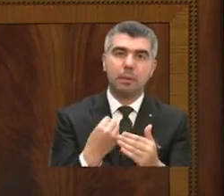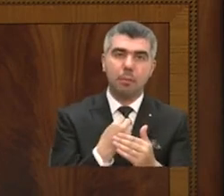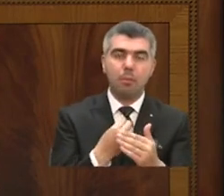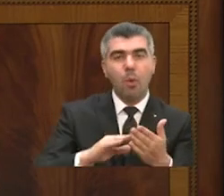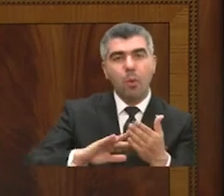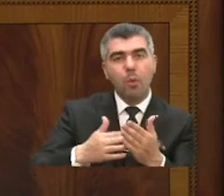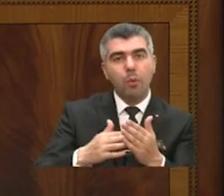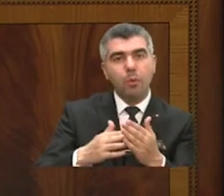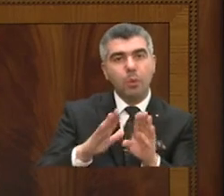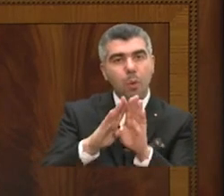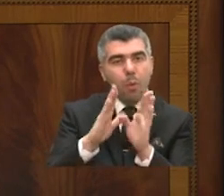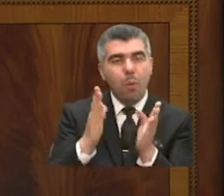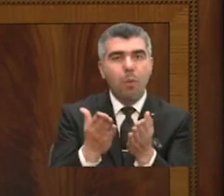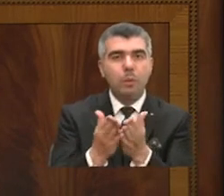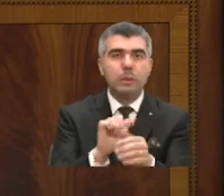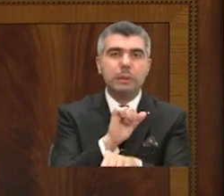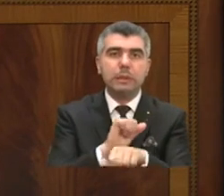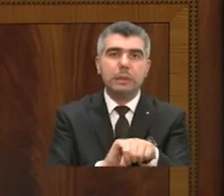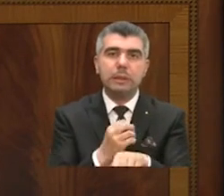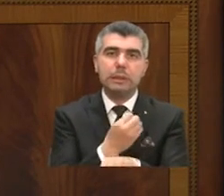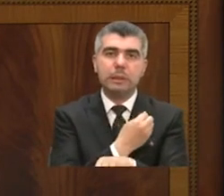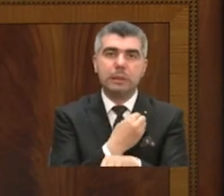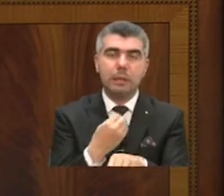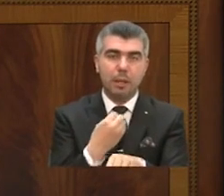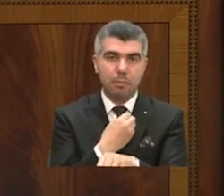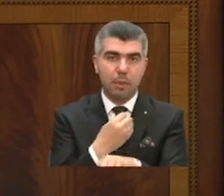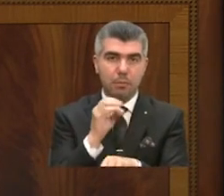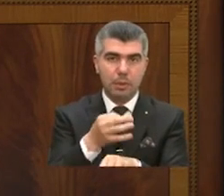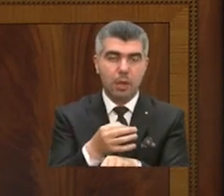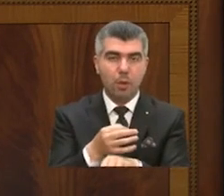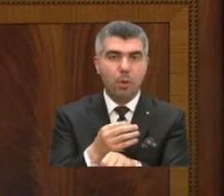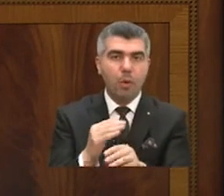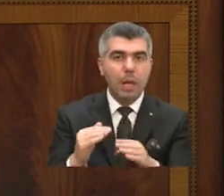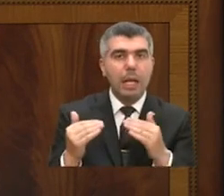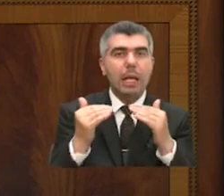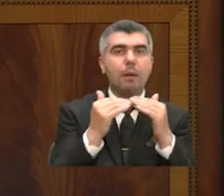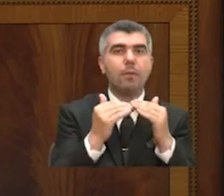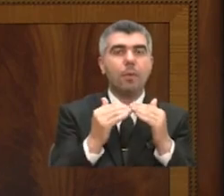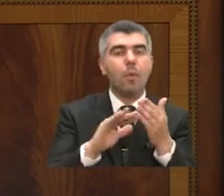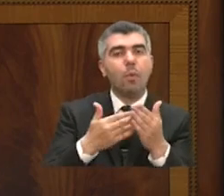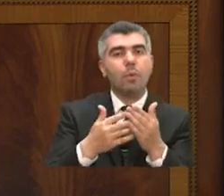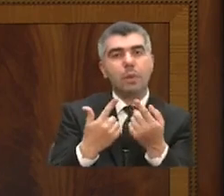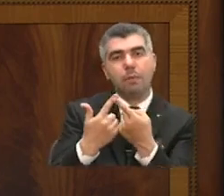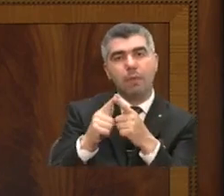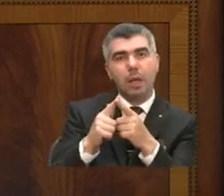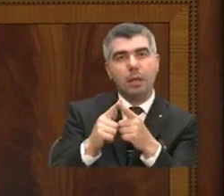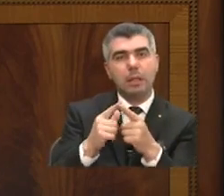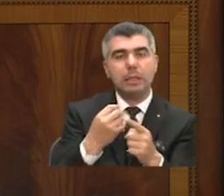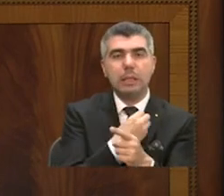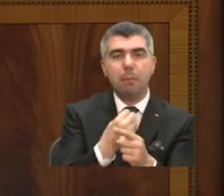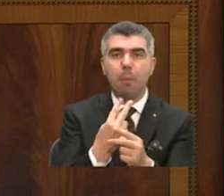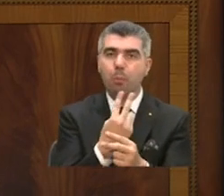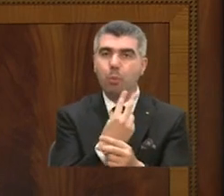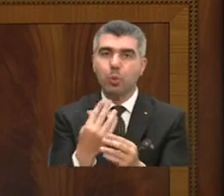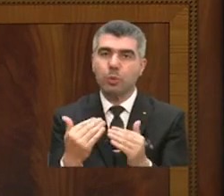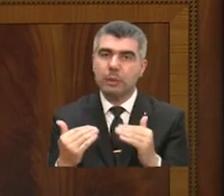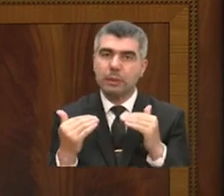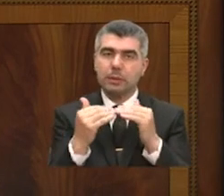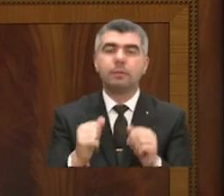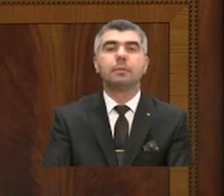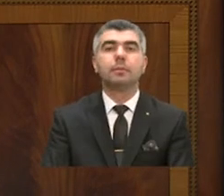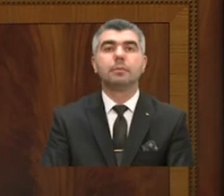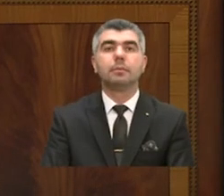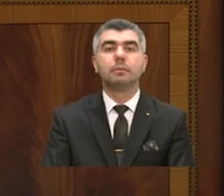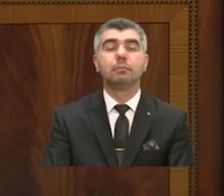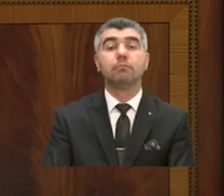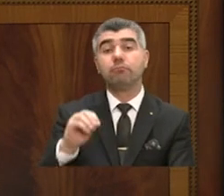التوجهات العامة للتغطية الصحية الشاملة وضمان التنسيق والتكامل بين المنظومتين. وبهدف تعزيز